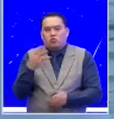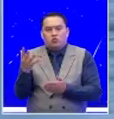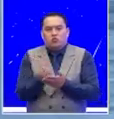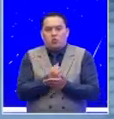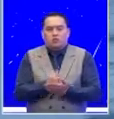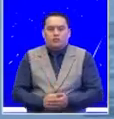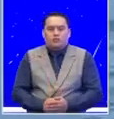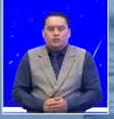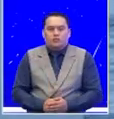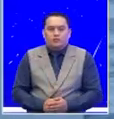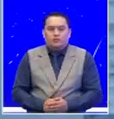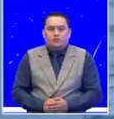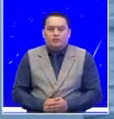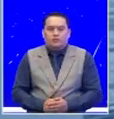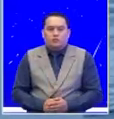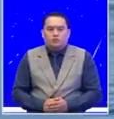удалось морскому патрулю.